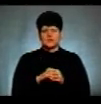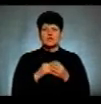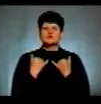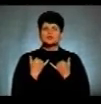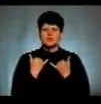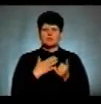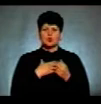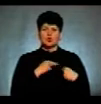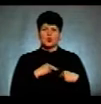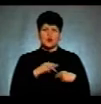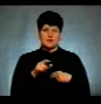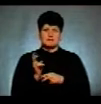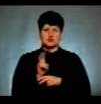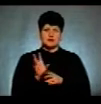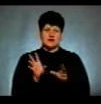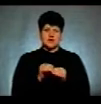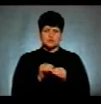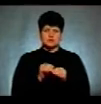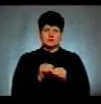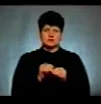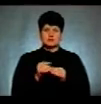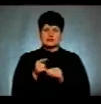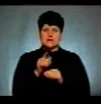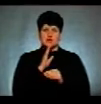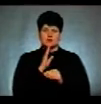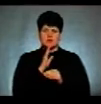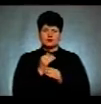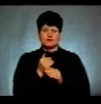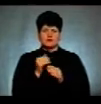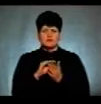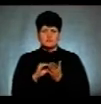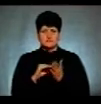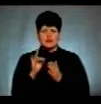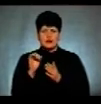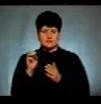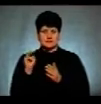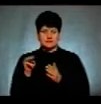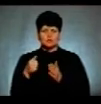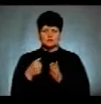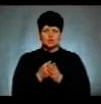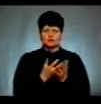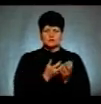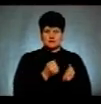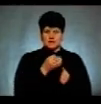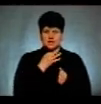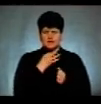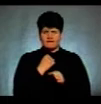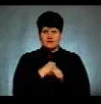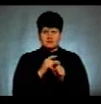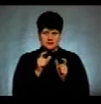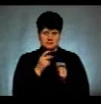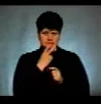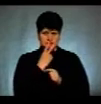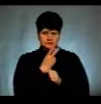Сьогодні мої колеги пройшли разом шлях із тернополянкою від виписки рецепту до отримання ліків вже в аптеці. Я пропоную